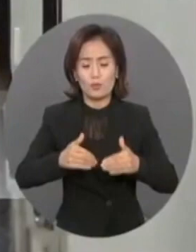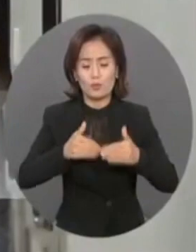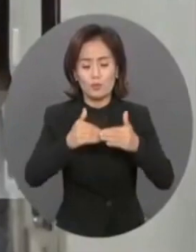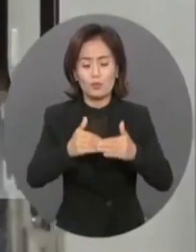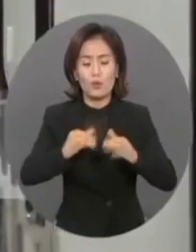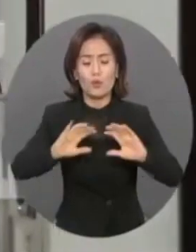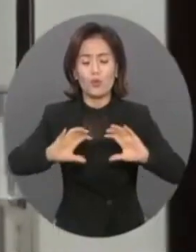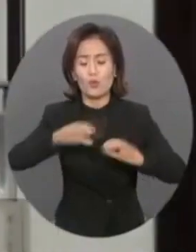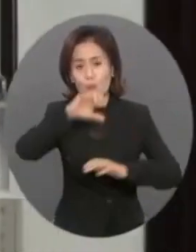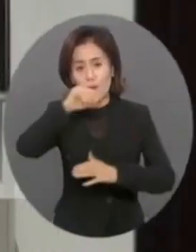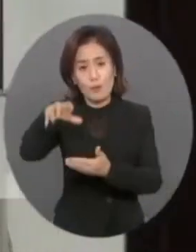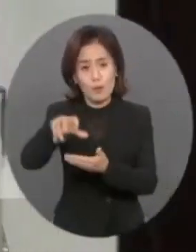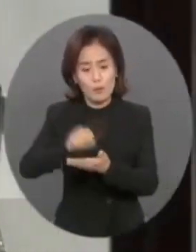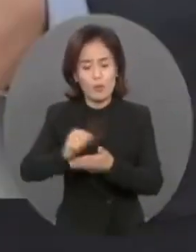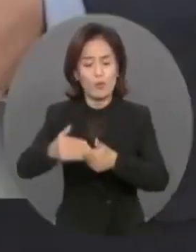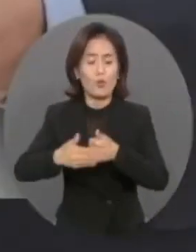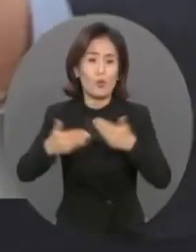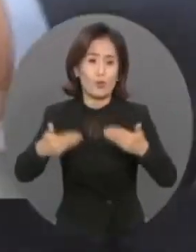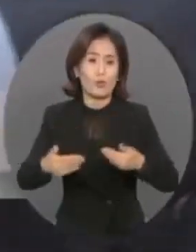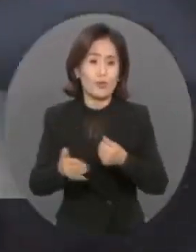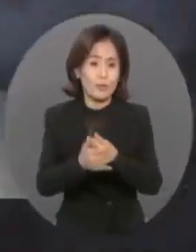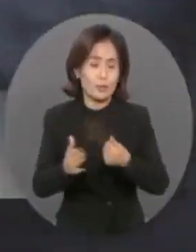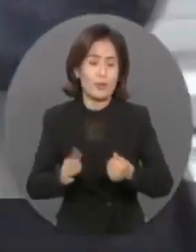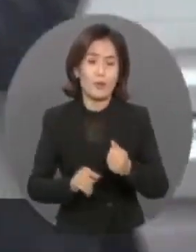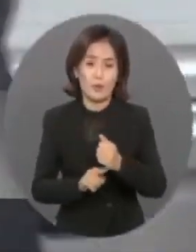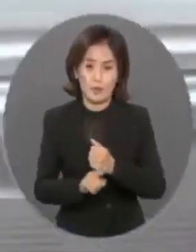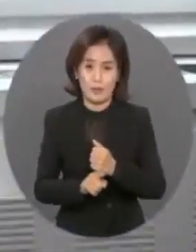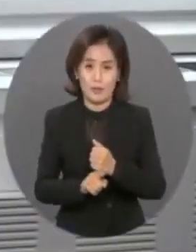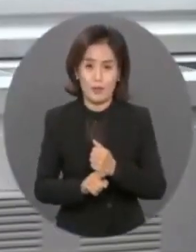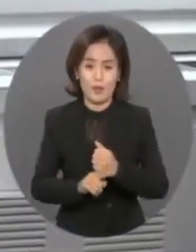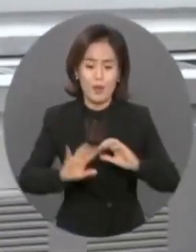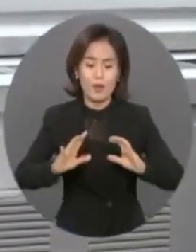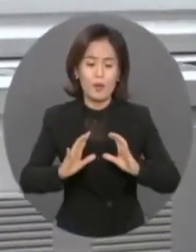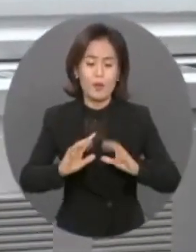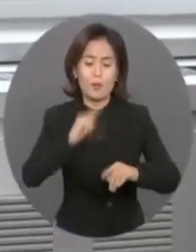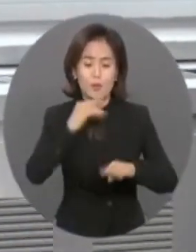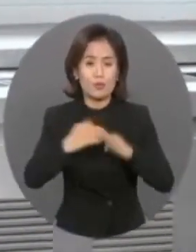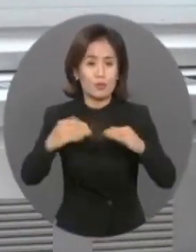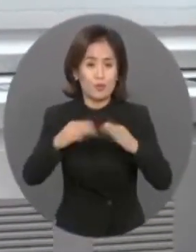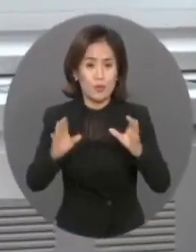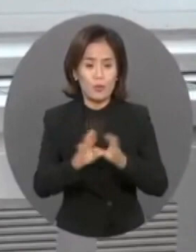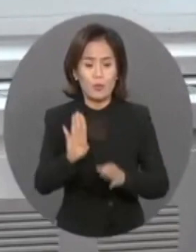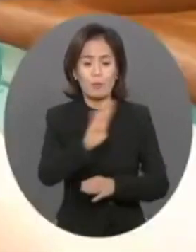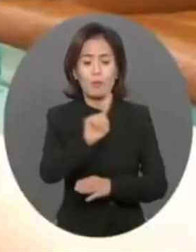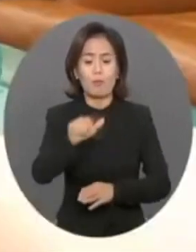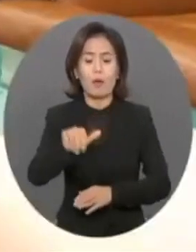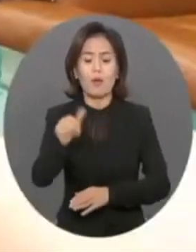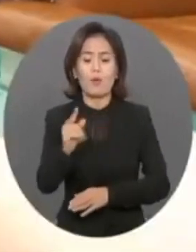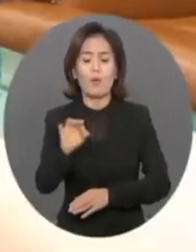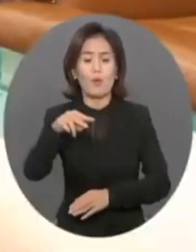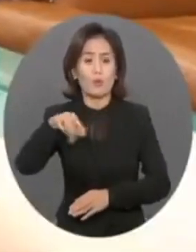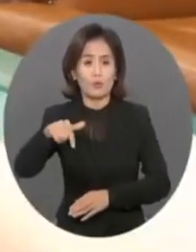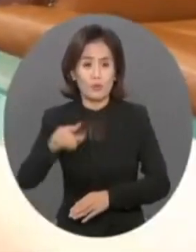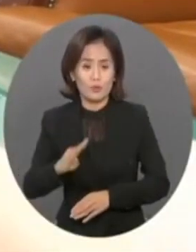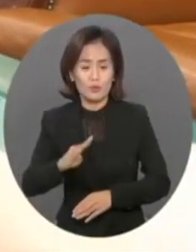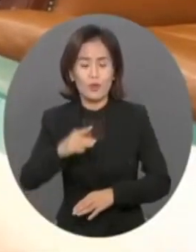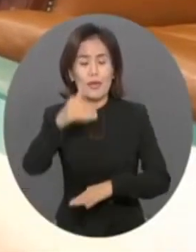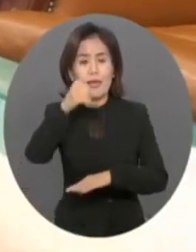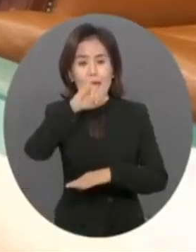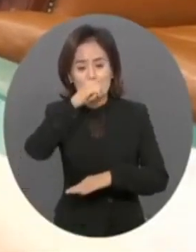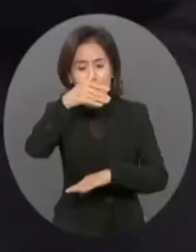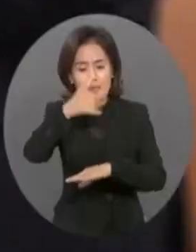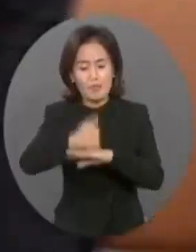있도록 국비 확보를 적극 도와줬기 때문이라는게 이유인데 민주당 박홍근 원내대표와 우원식 국회예결위원장에게도